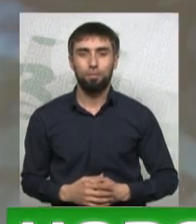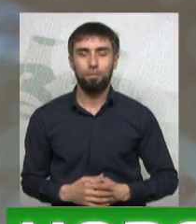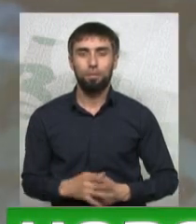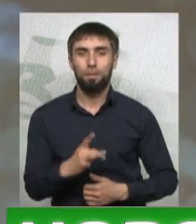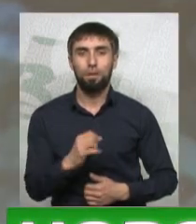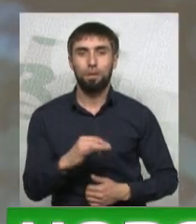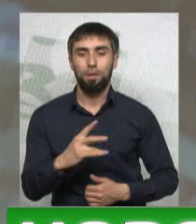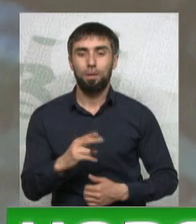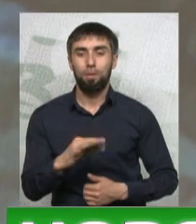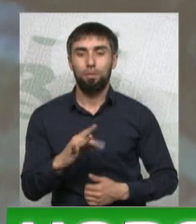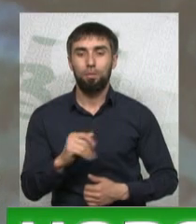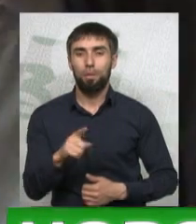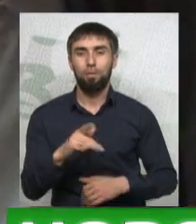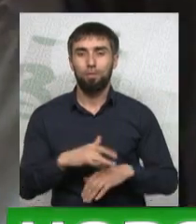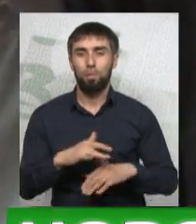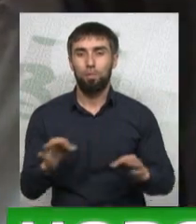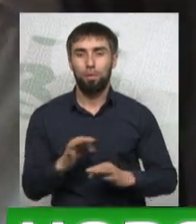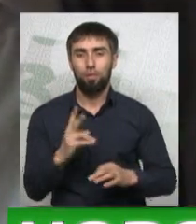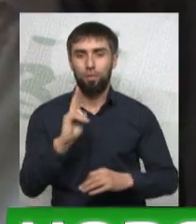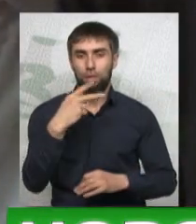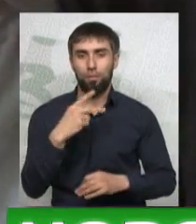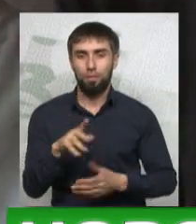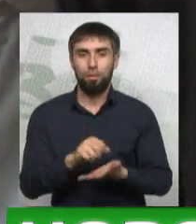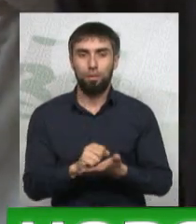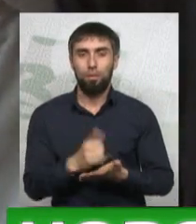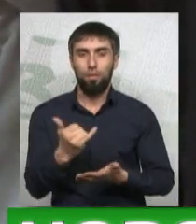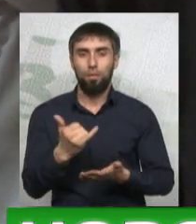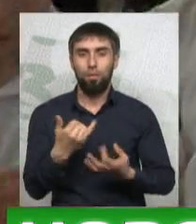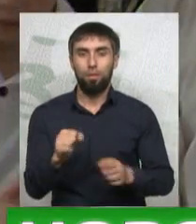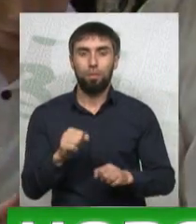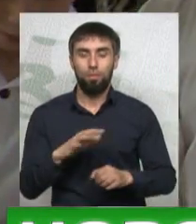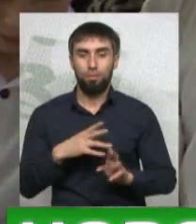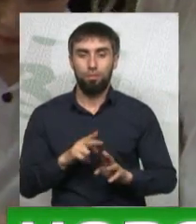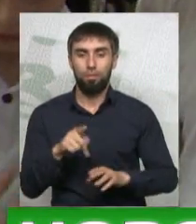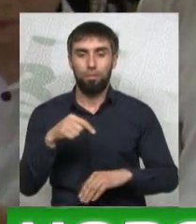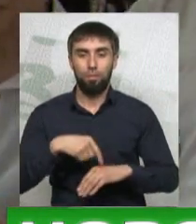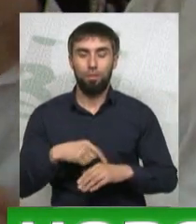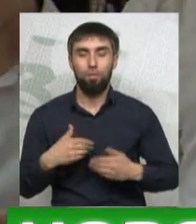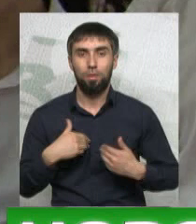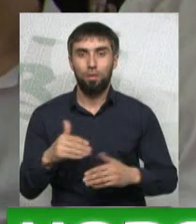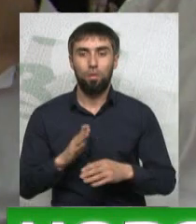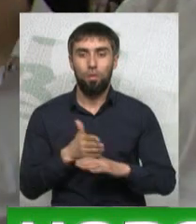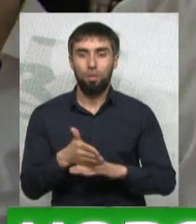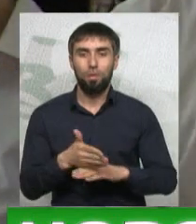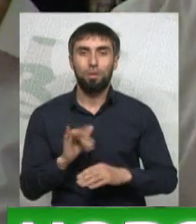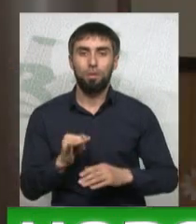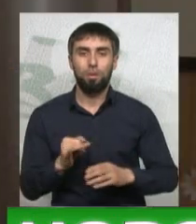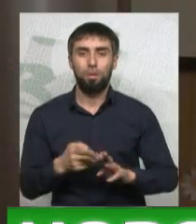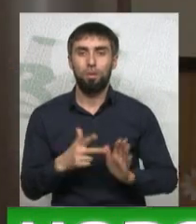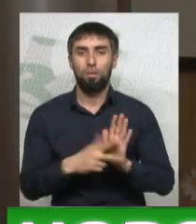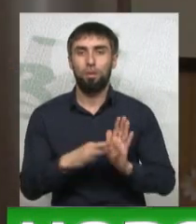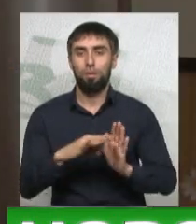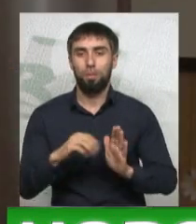Раяна Камурзоева музыкой увлекается 2 года. Сегодня ей выпала возможность поздравить присутствующих гостей с нежным праздником 8